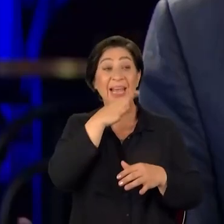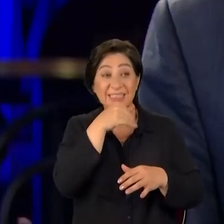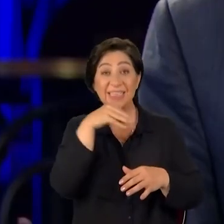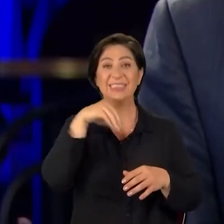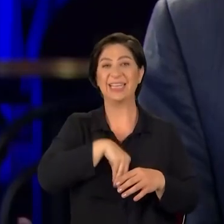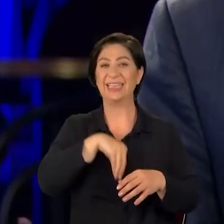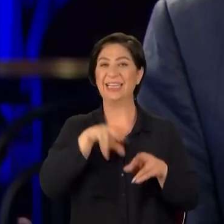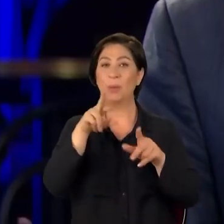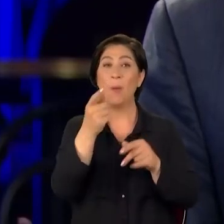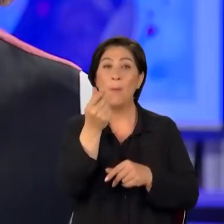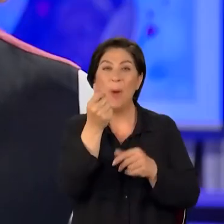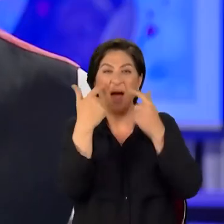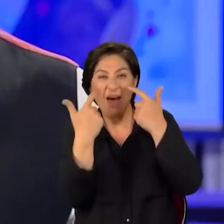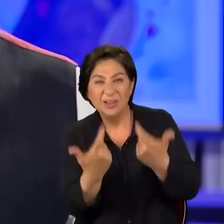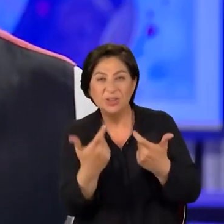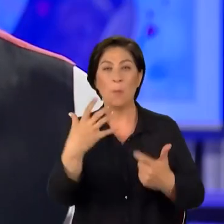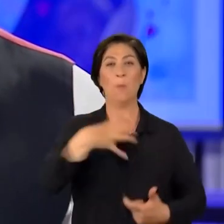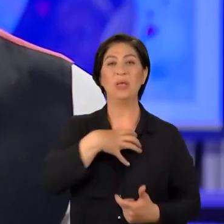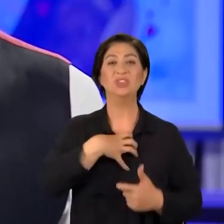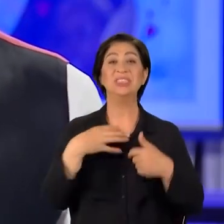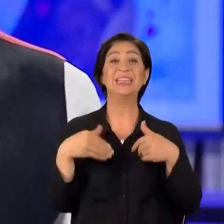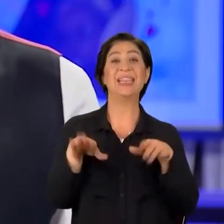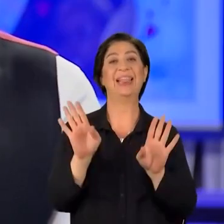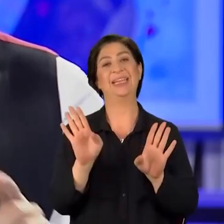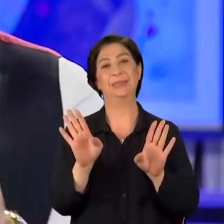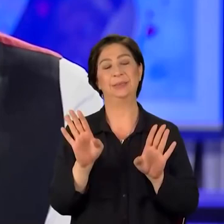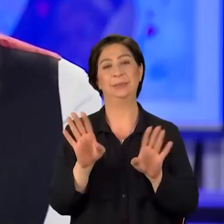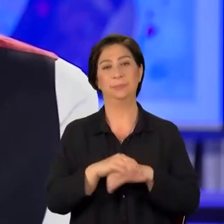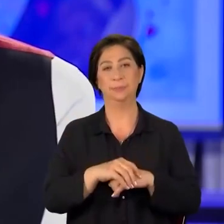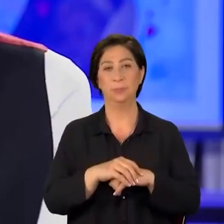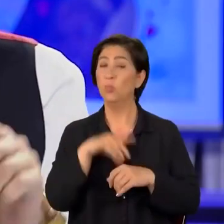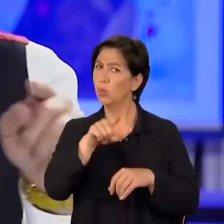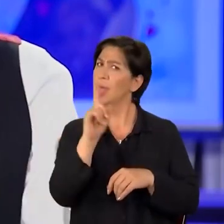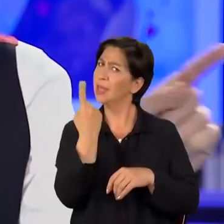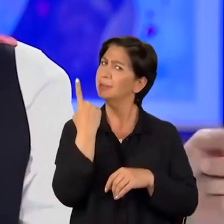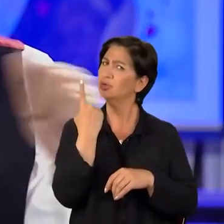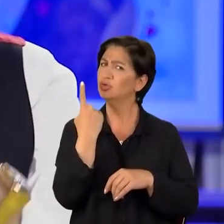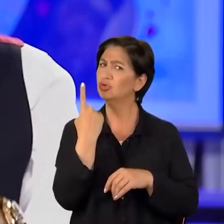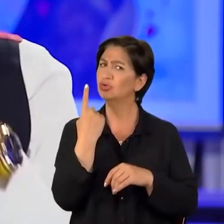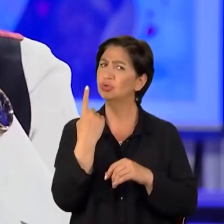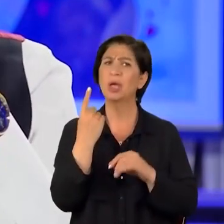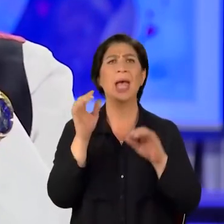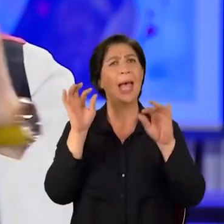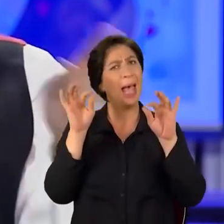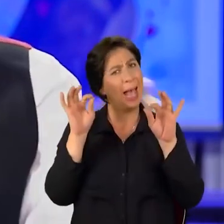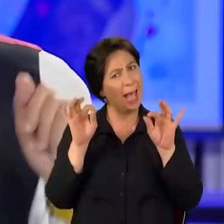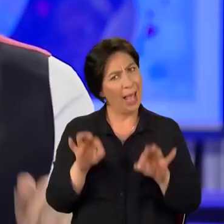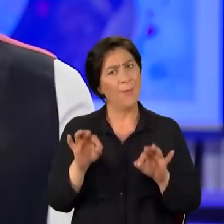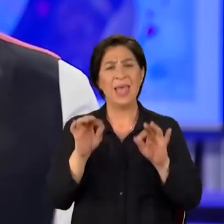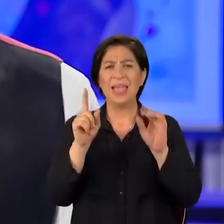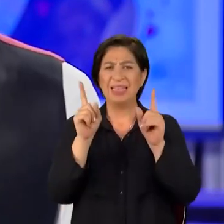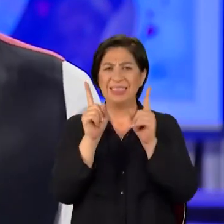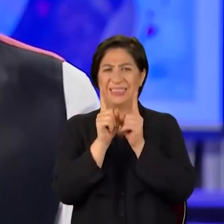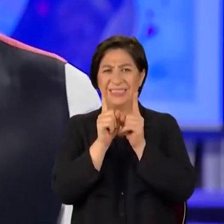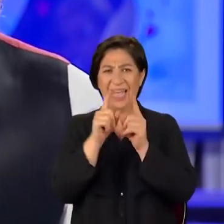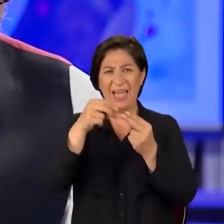kadar maddiyatçı ve bencil değildir. Şimdi bu ilginç. Hemen biz kısa